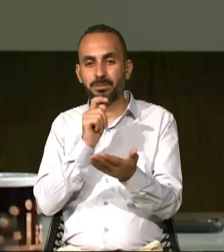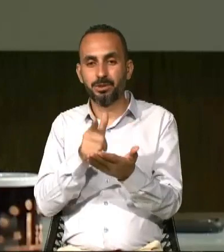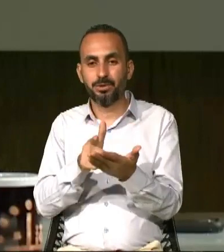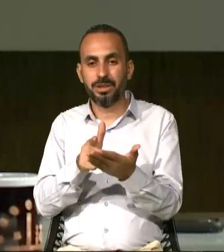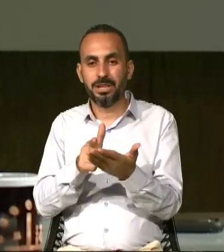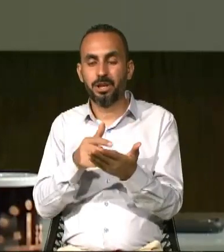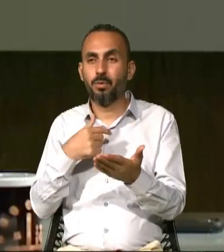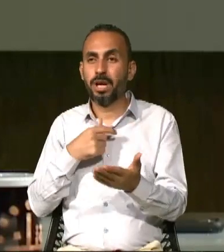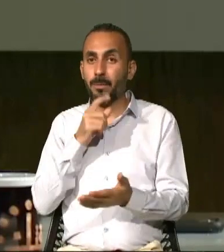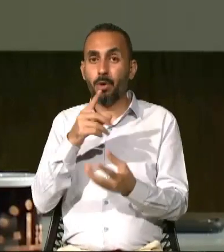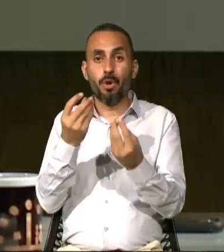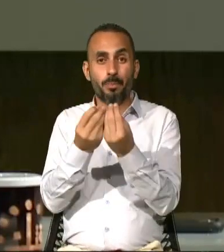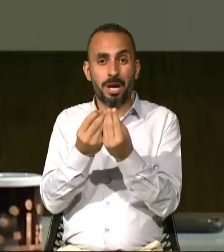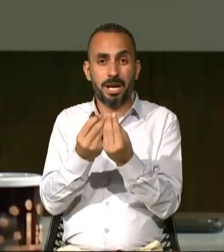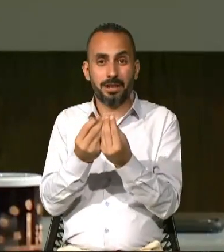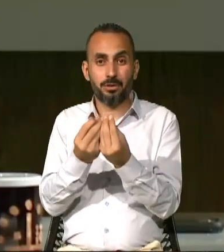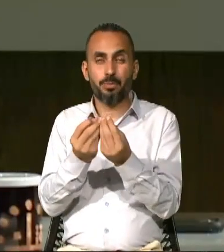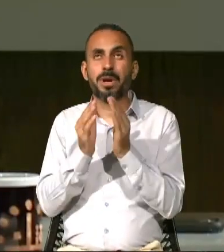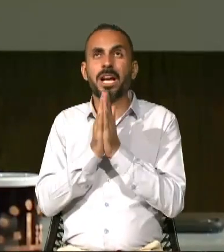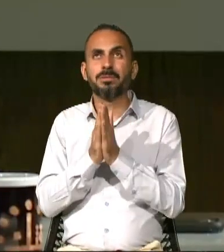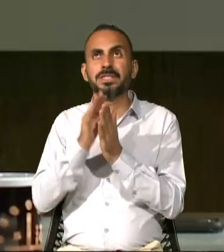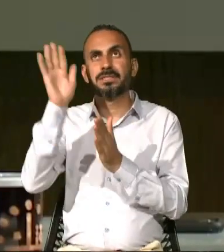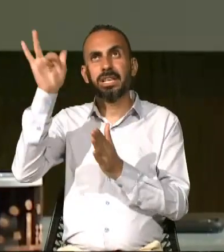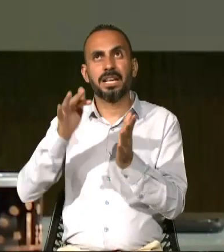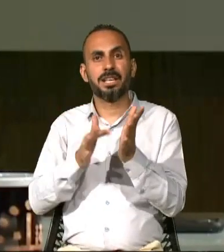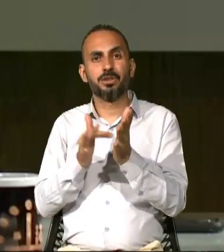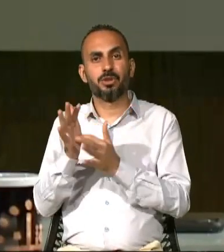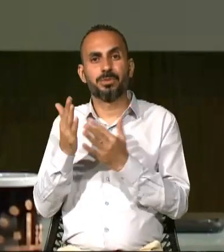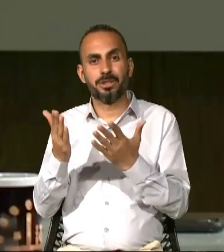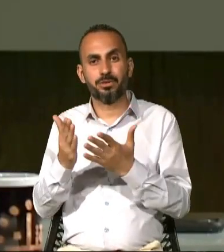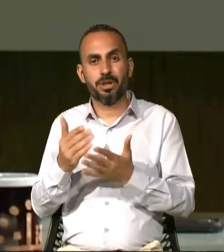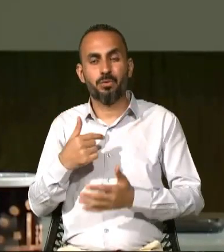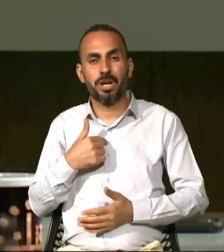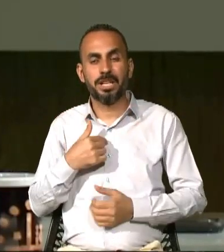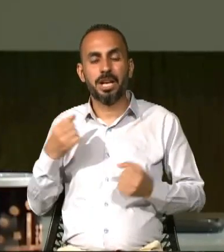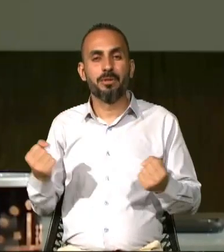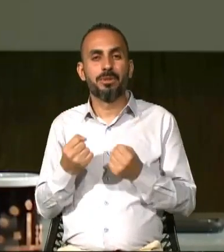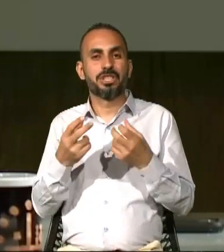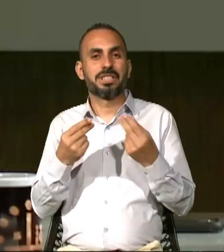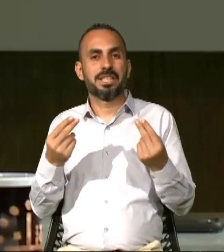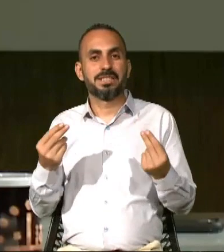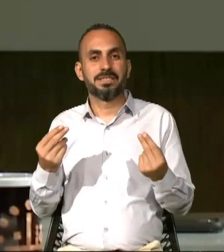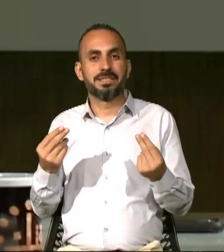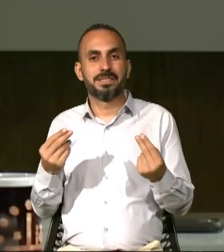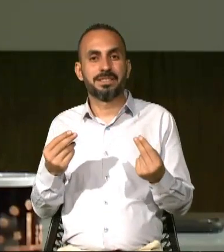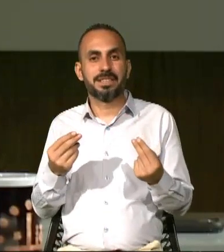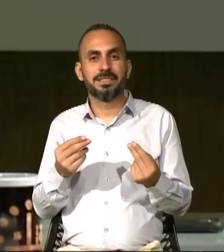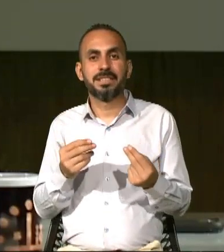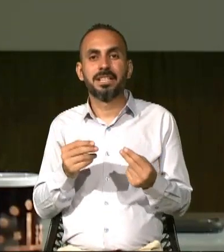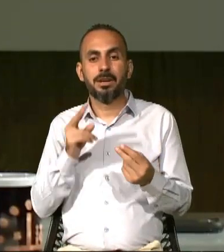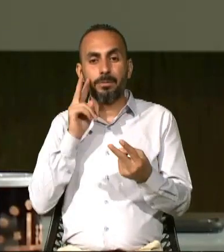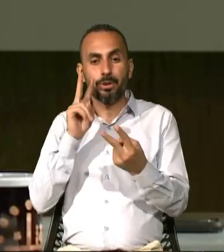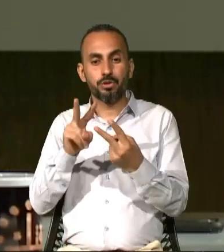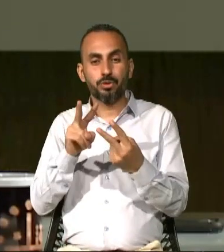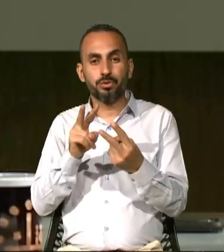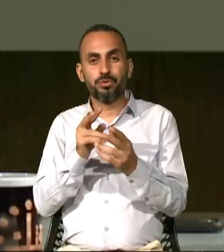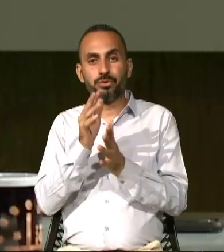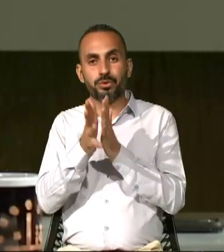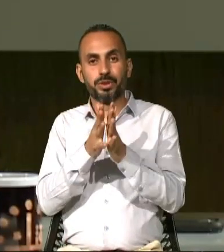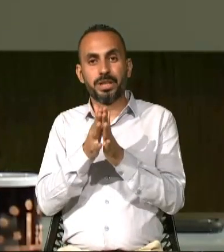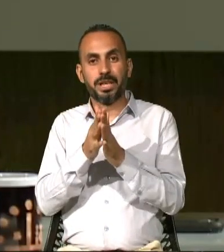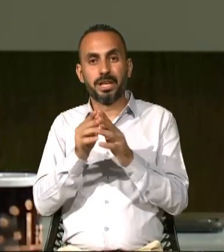الرب يسوع. امين. وده شيء مشجع قوي ان احنا نتشجع من خلال الافكار اللي انتم بتقدموها. لكن اسمح لي